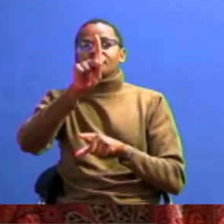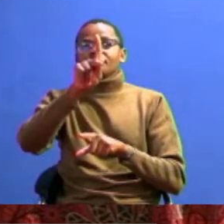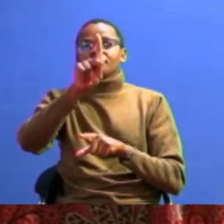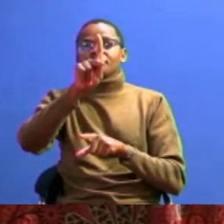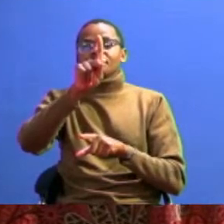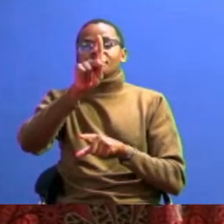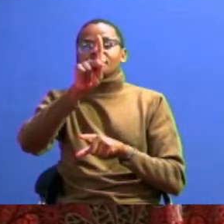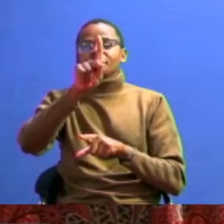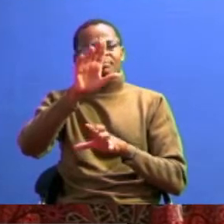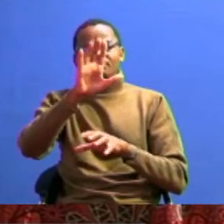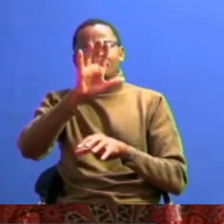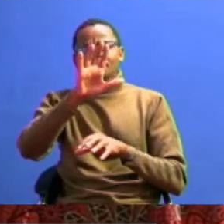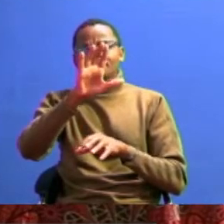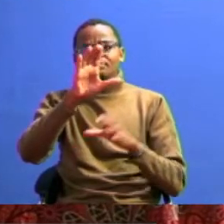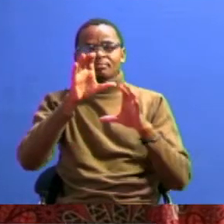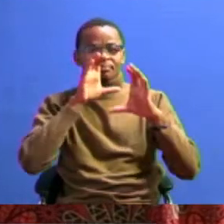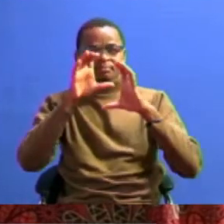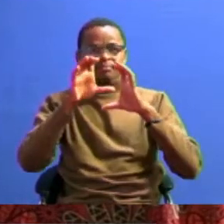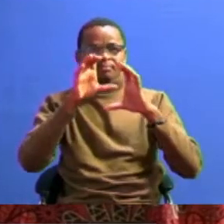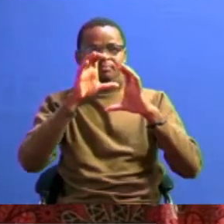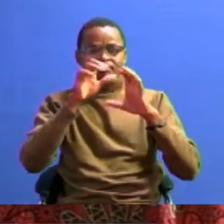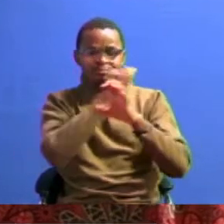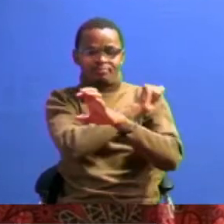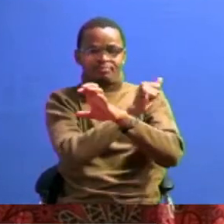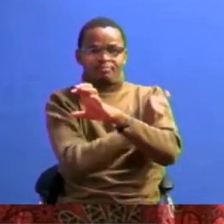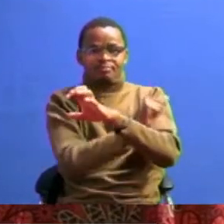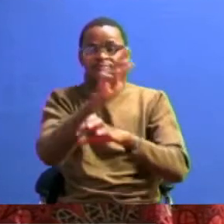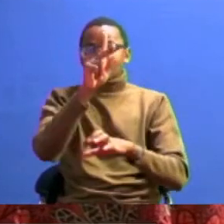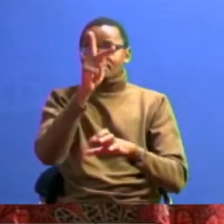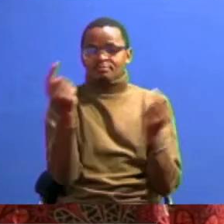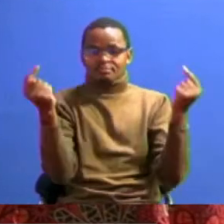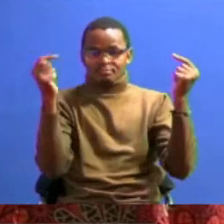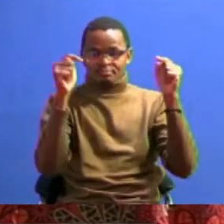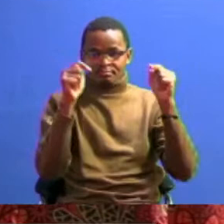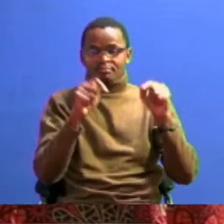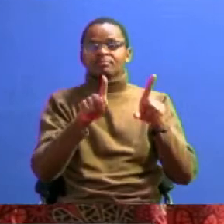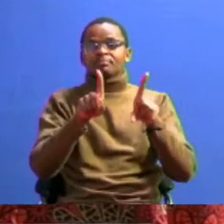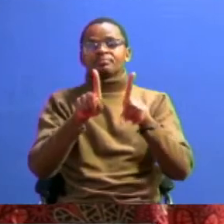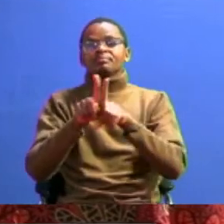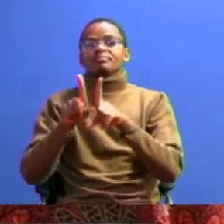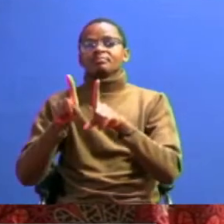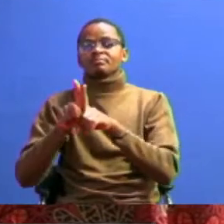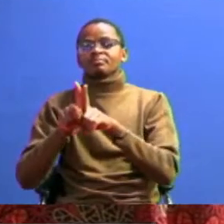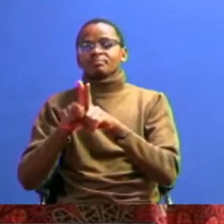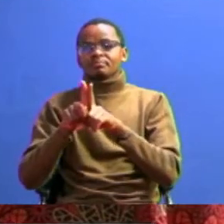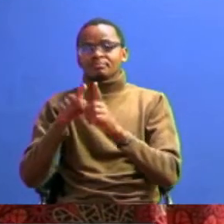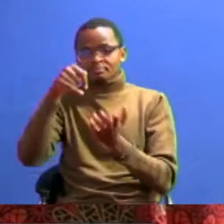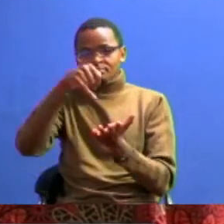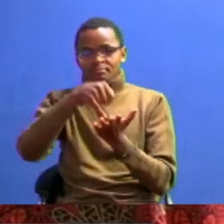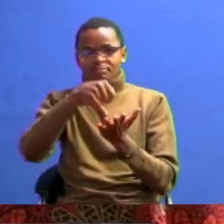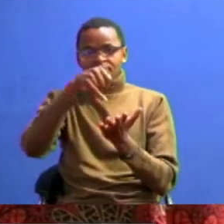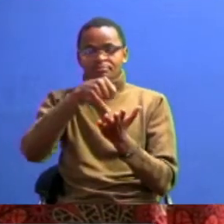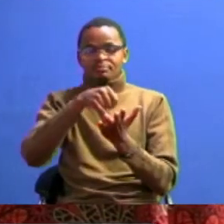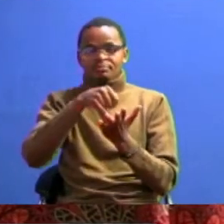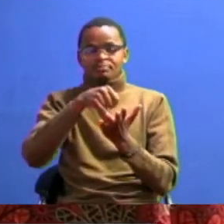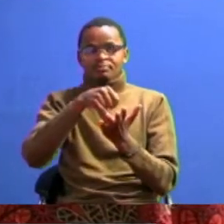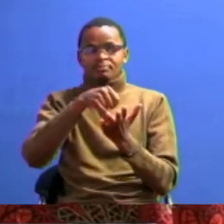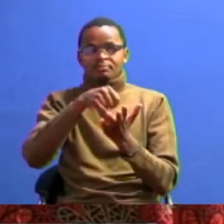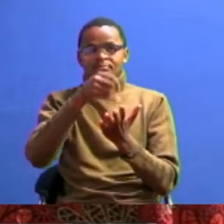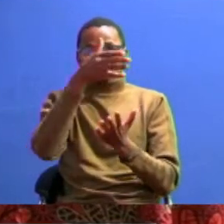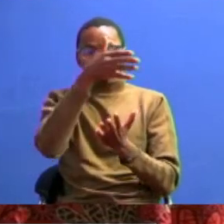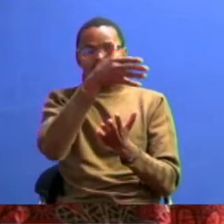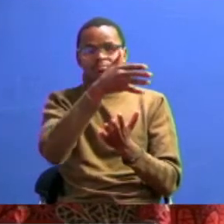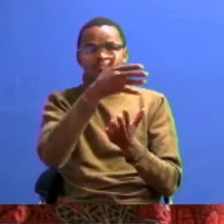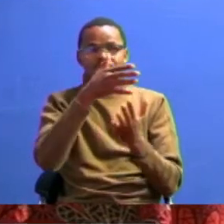Kenya pia nao watakuja, manake wao ndio wanahusika na mambo ya license